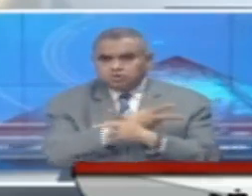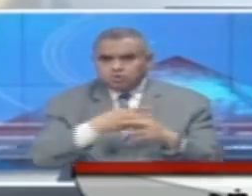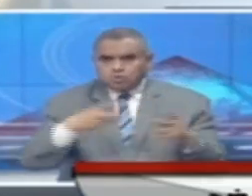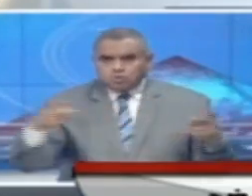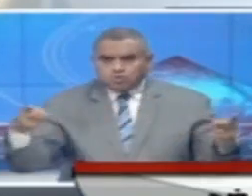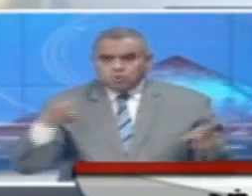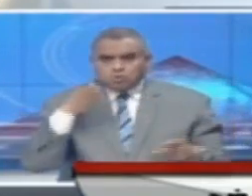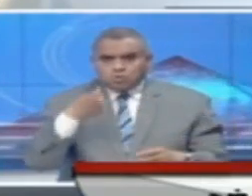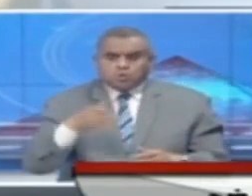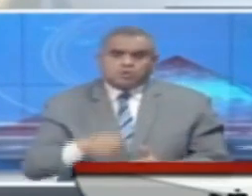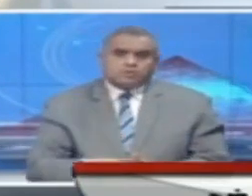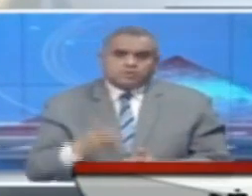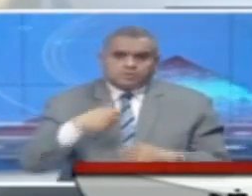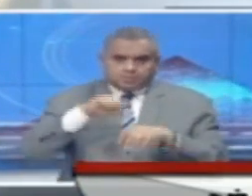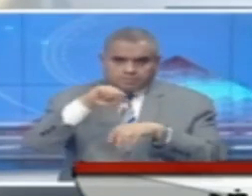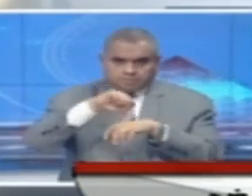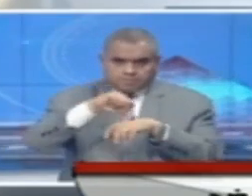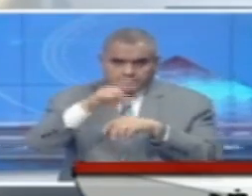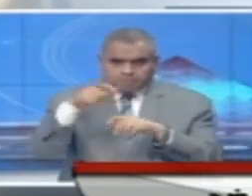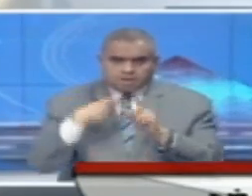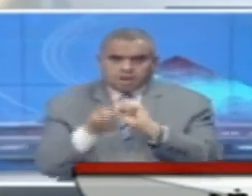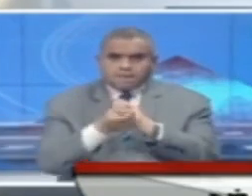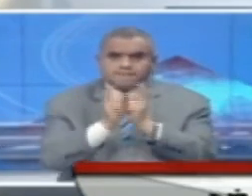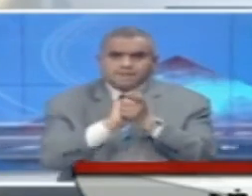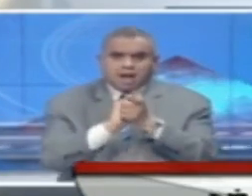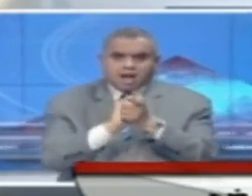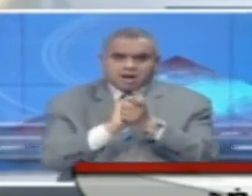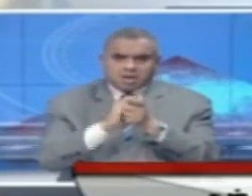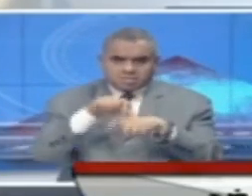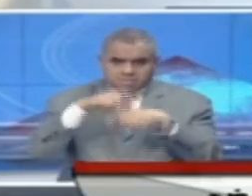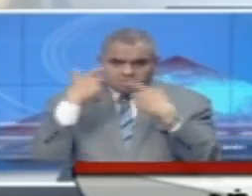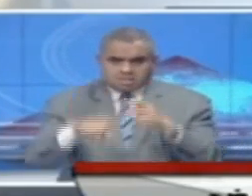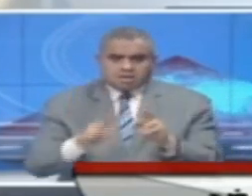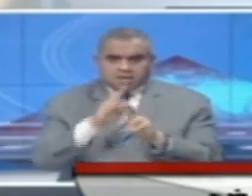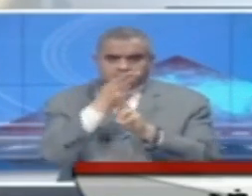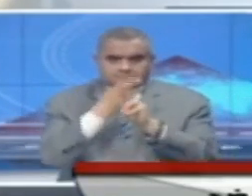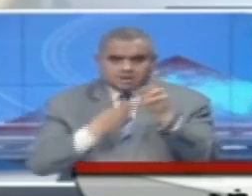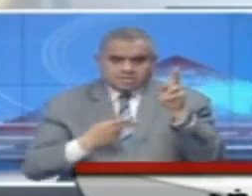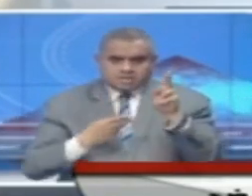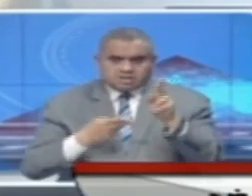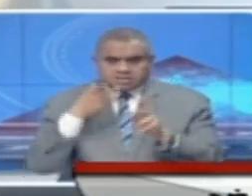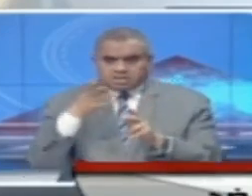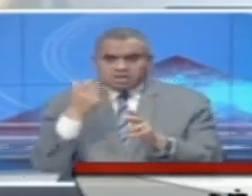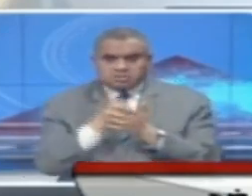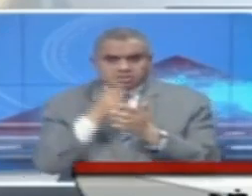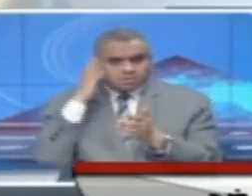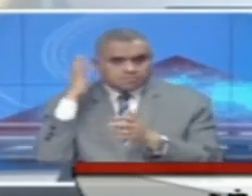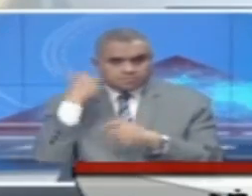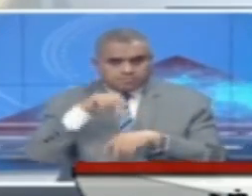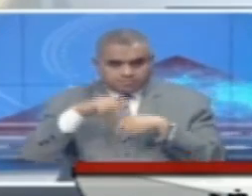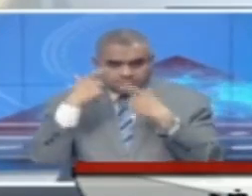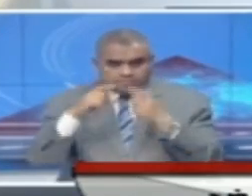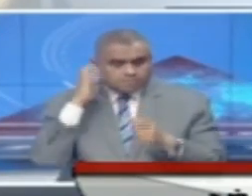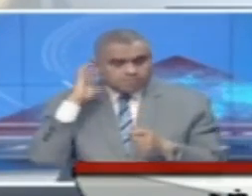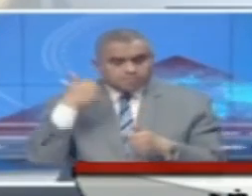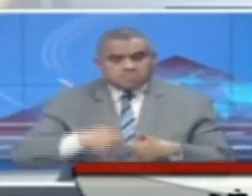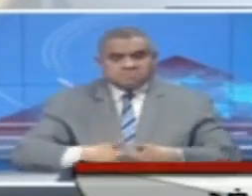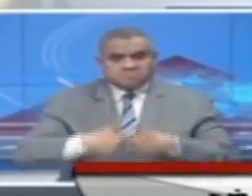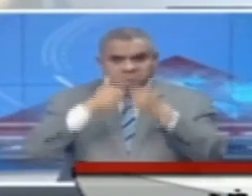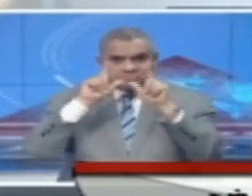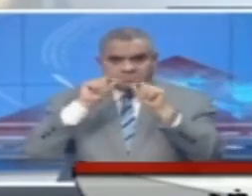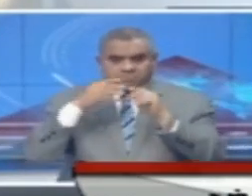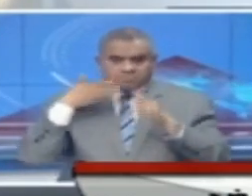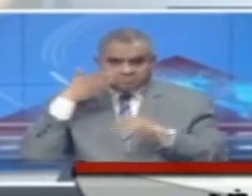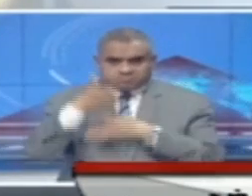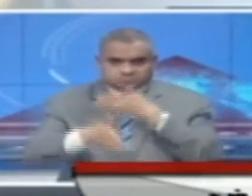هنا مركزنا مركز أرض المعارض في 96 عيادة، هو أكبر مركز في مصر بل